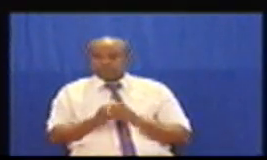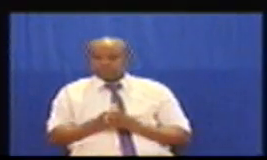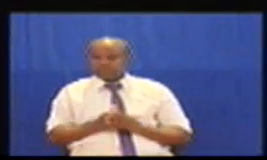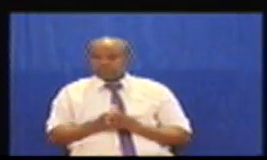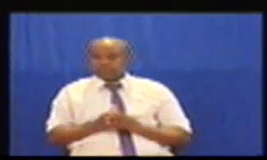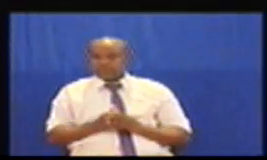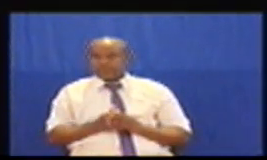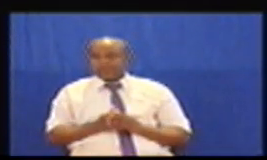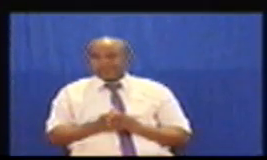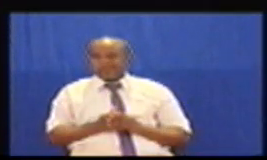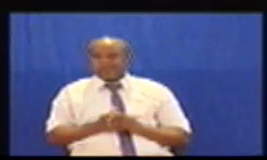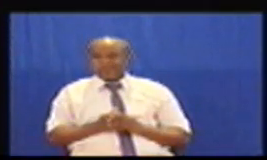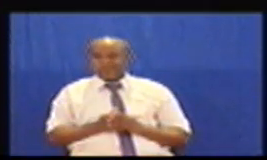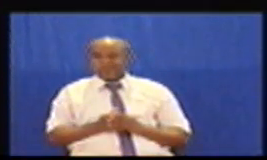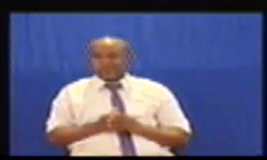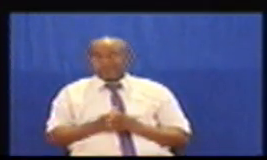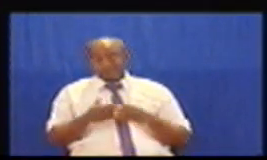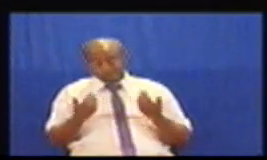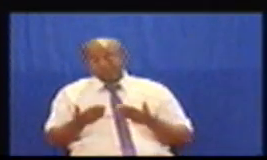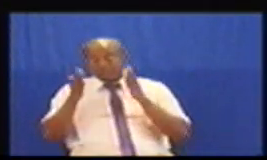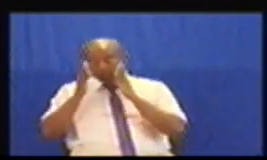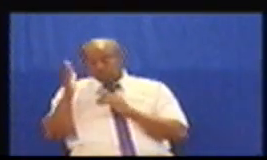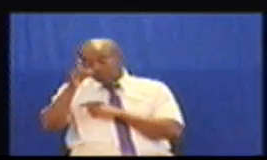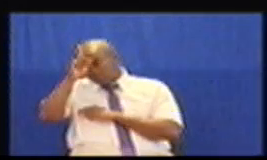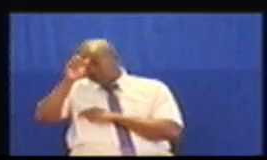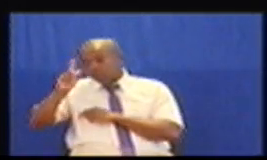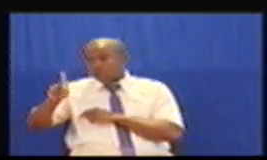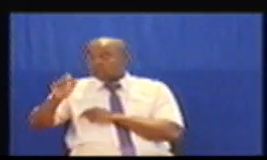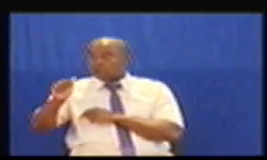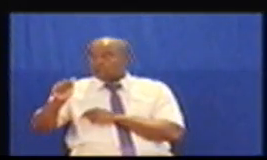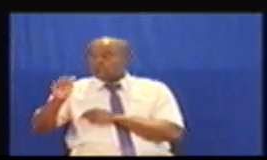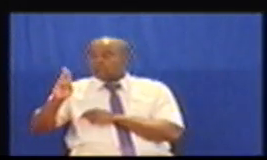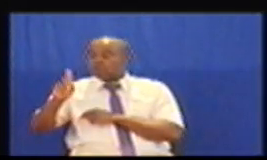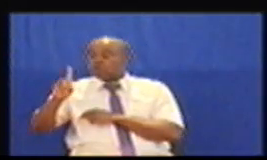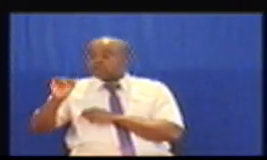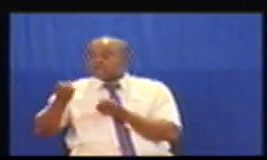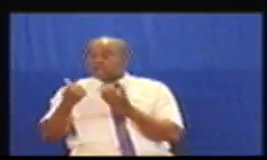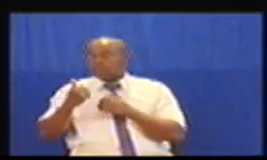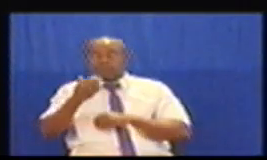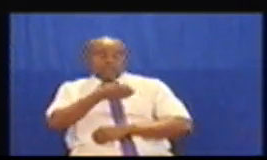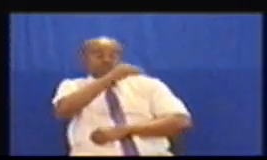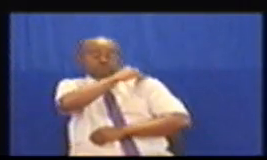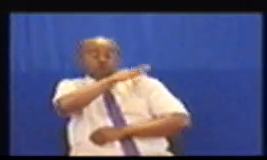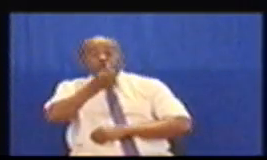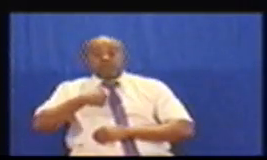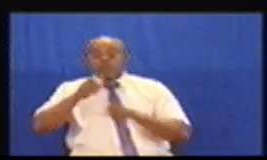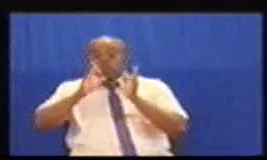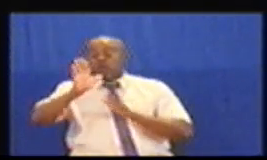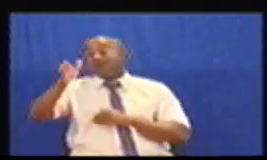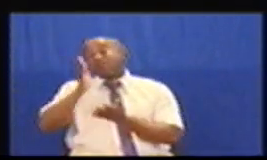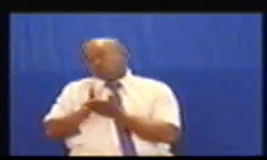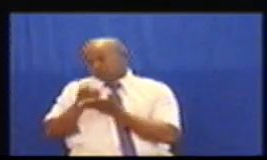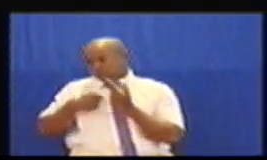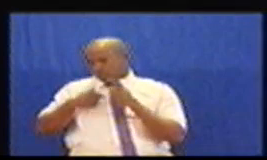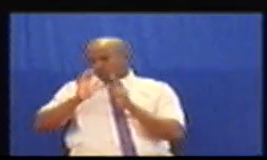Mheshimiwa Kabudi ananipa cheo kuwa mimi ni mwalimu wake. Ni kweli nafurahi kuwa mimi mwalimu, lakini